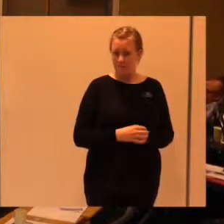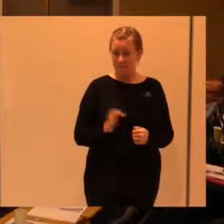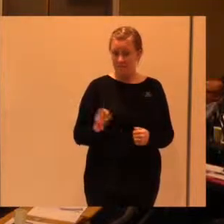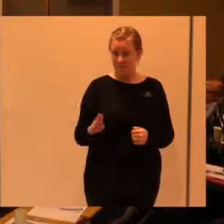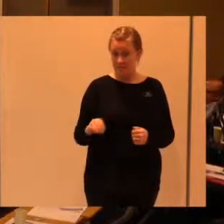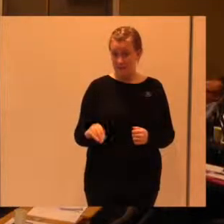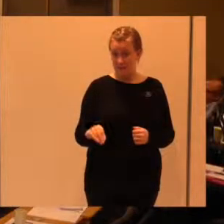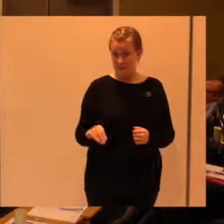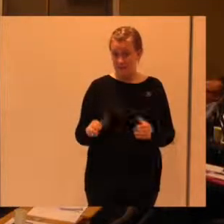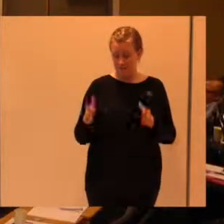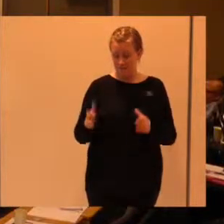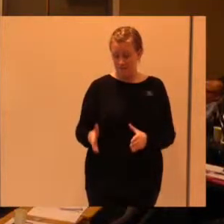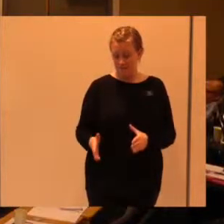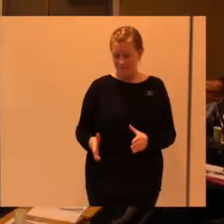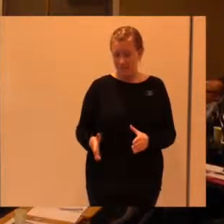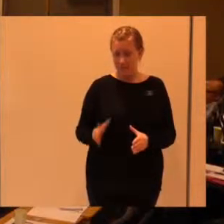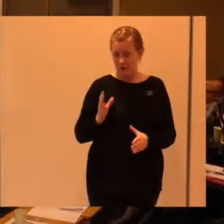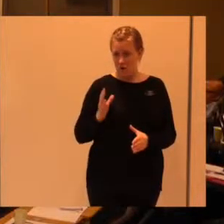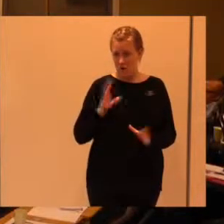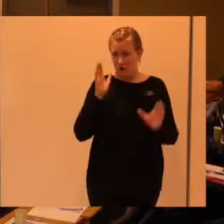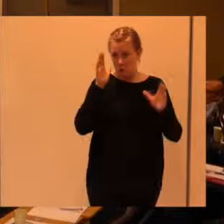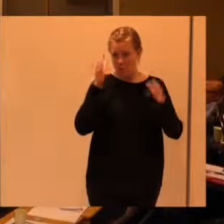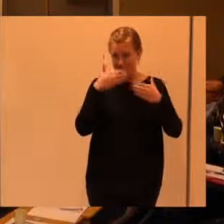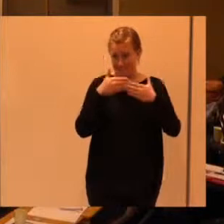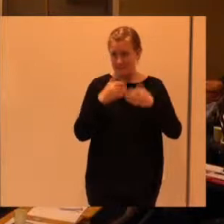Frida hon har autism.